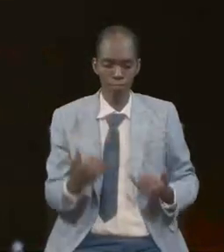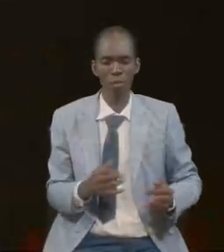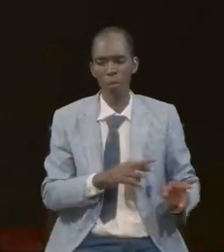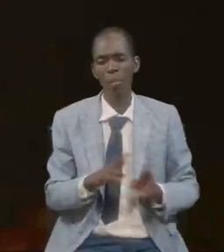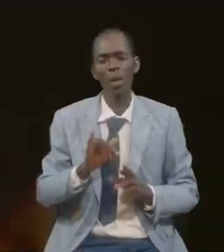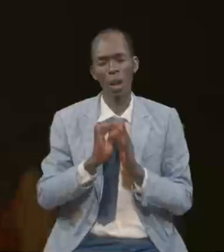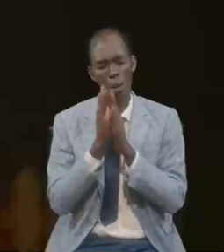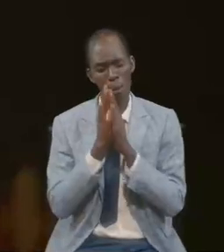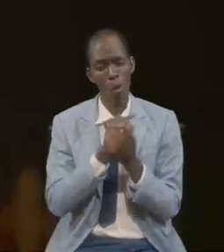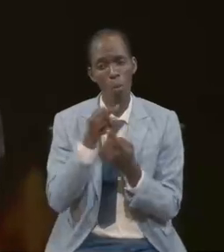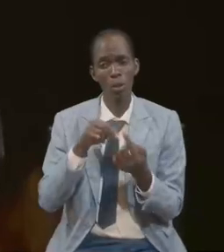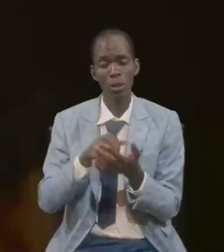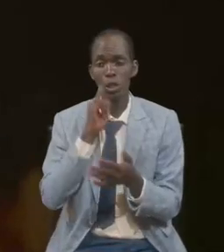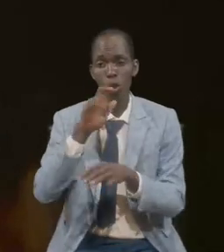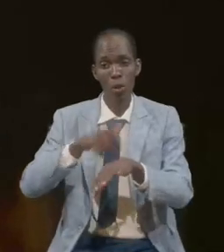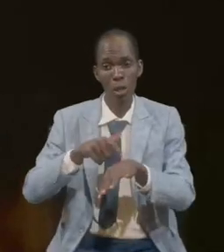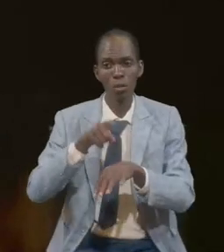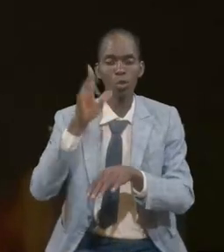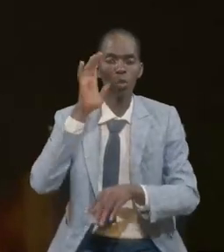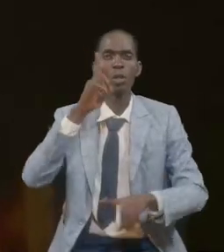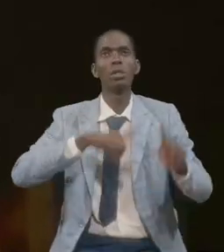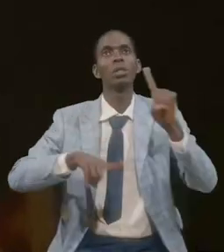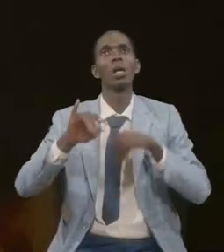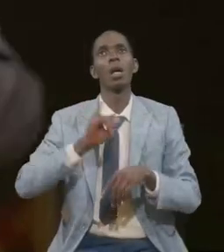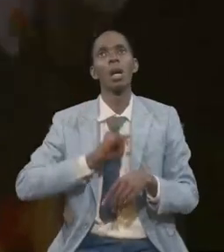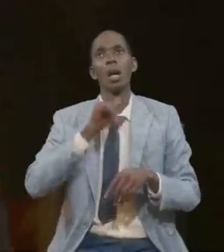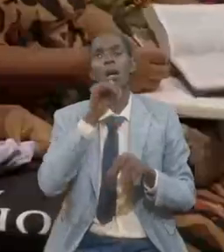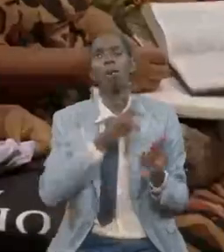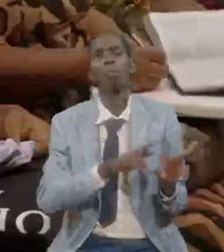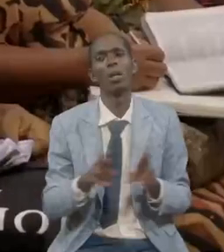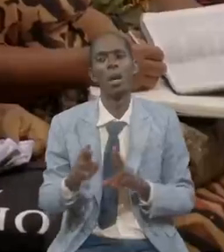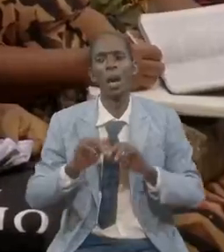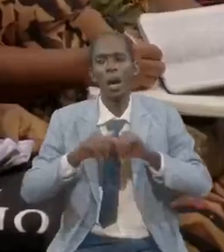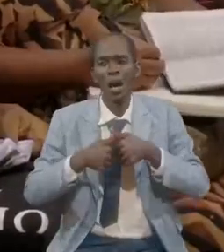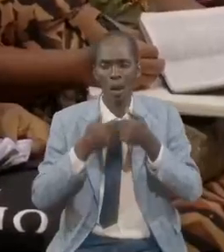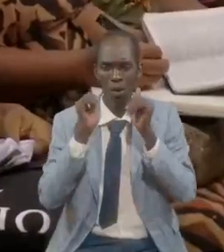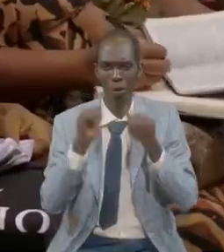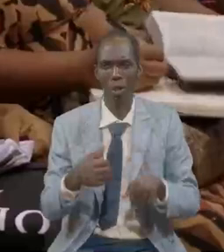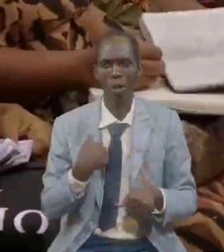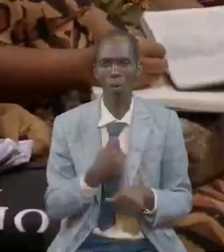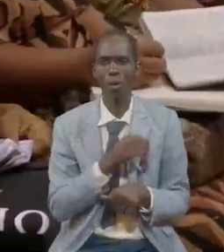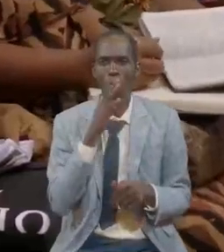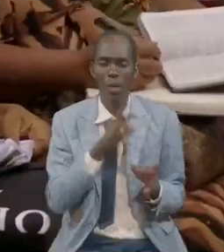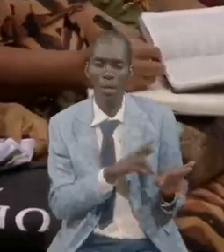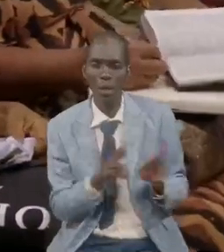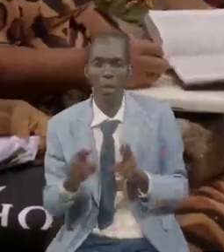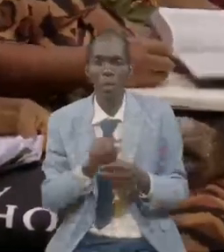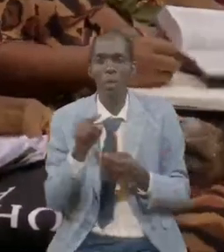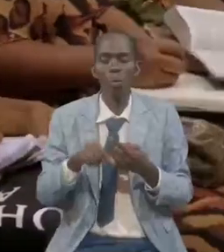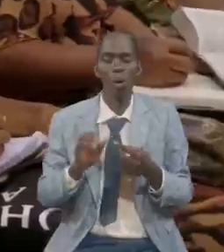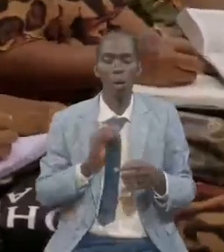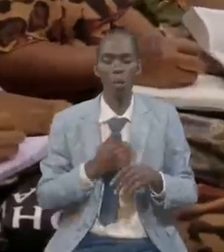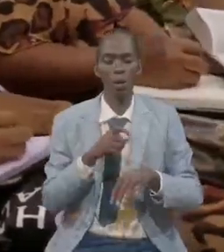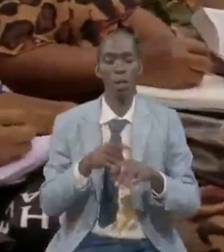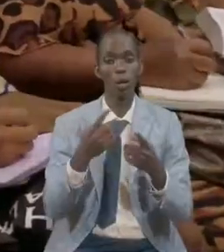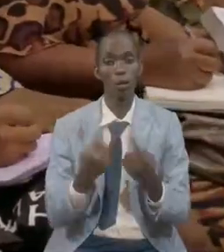déjà de libation. Je prie que quand votre heure sonne, que vous soyez prêts. Comment peut-on être prêt quand notre temps